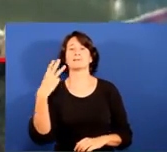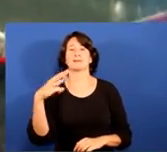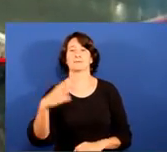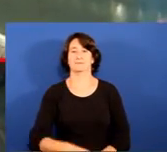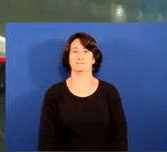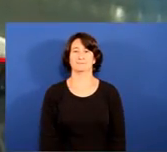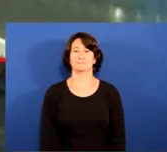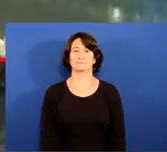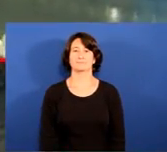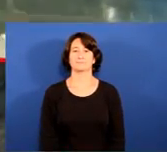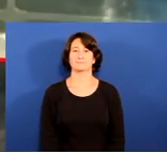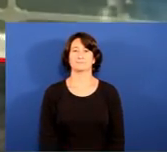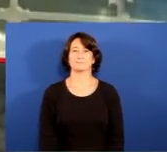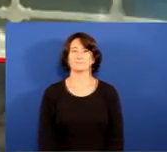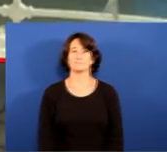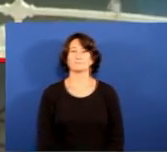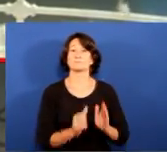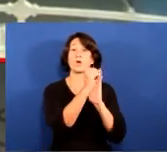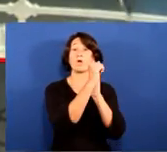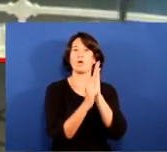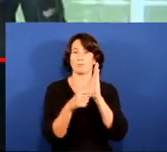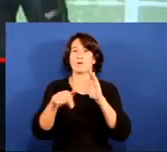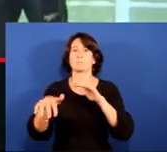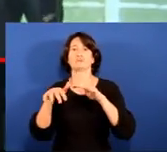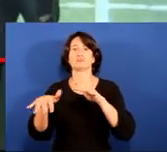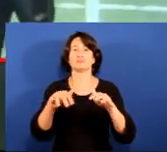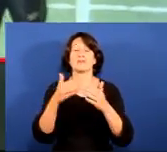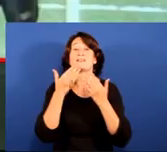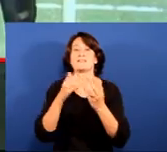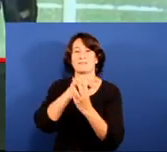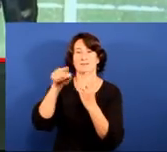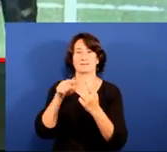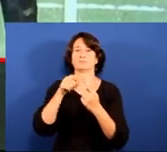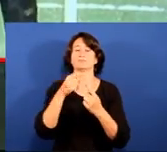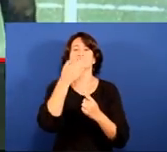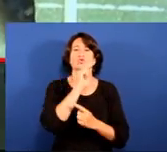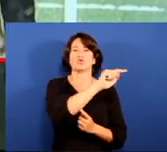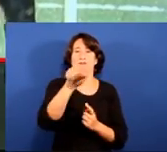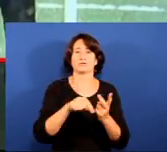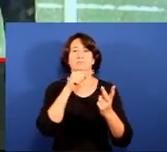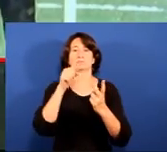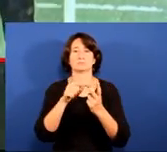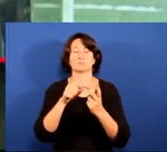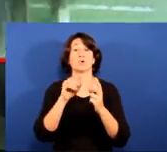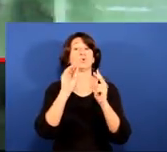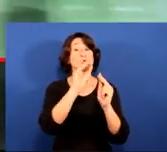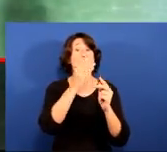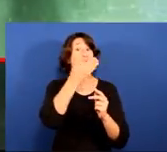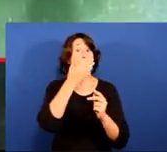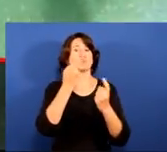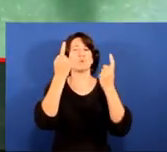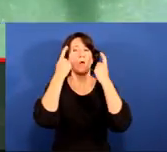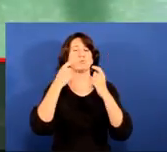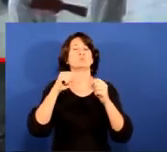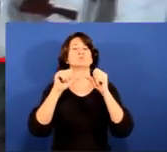laguntzari esker garatzen dela. Eskola Kirola programan lehiaketa jarduerak, Aztapeneko jarduerak,